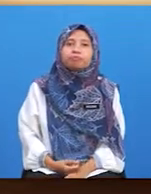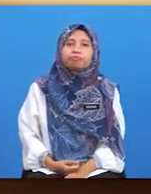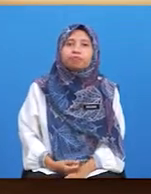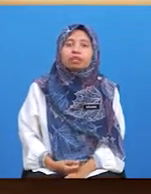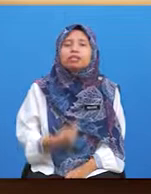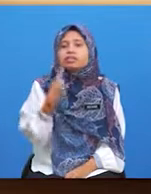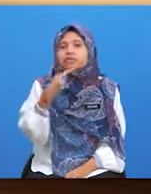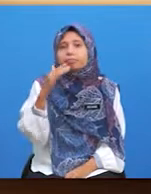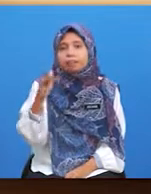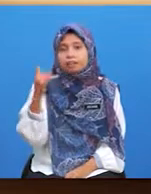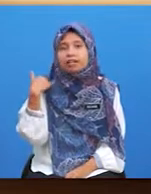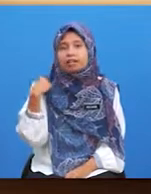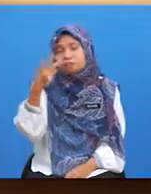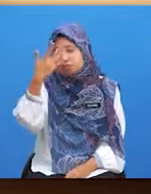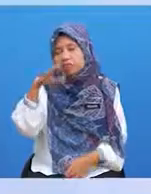Ya, silakan.